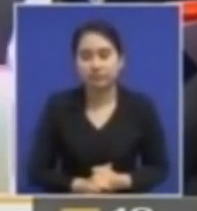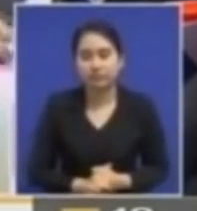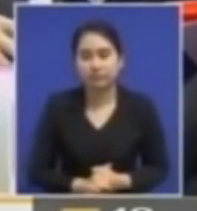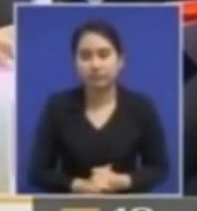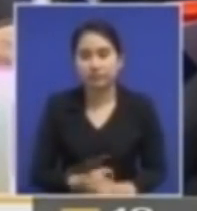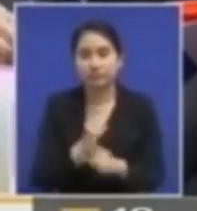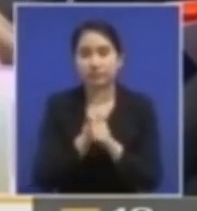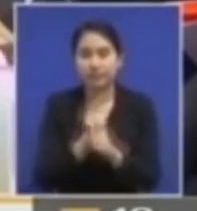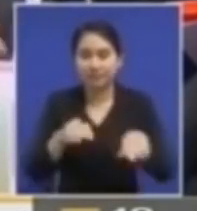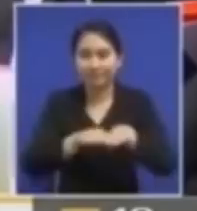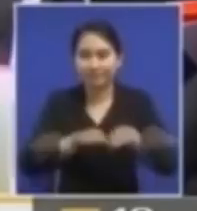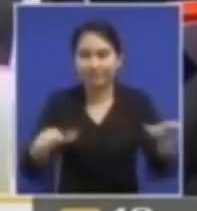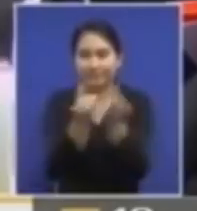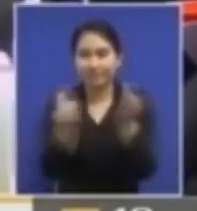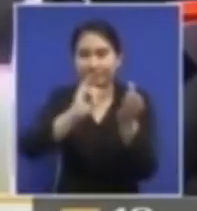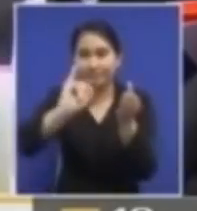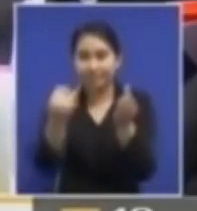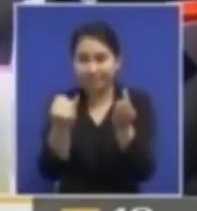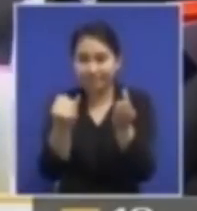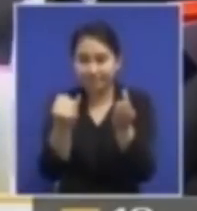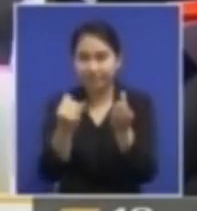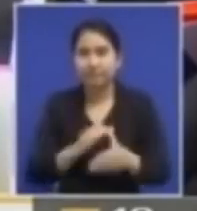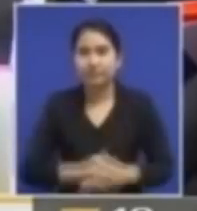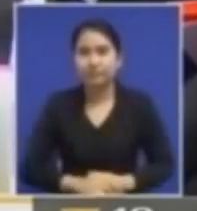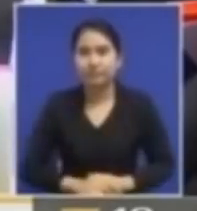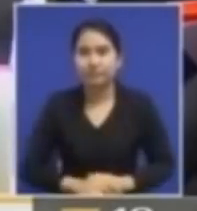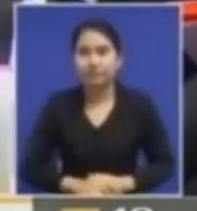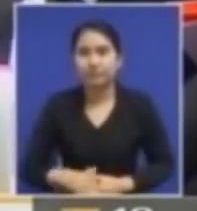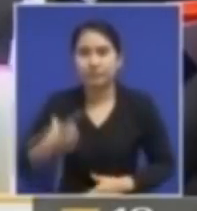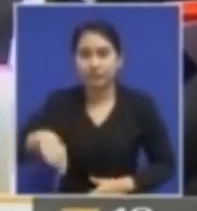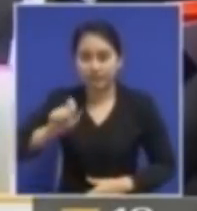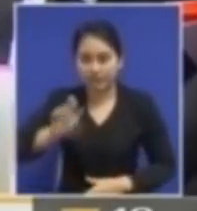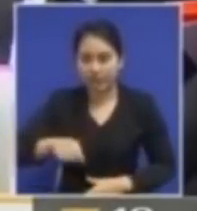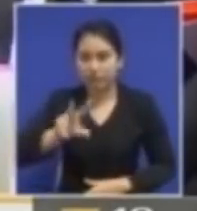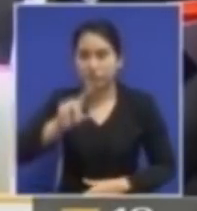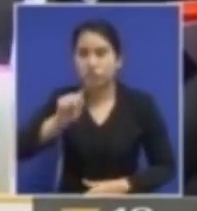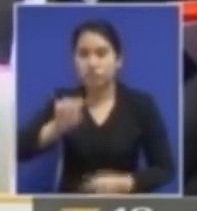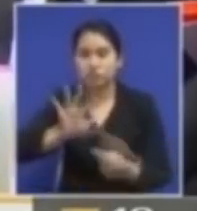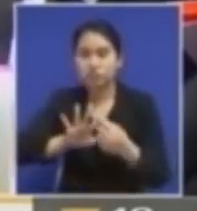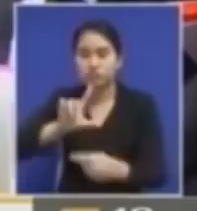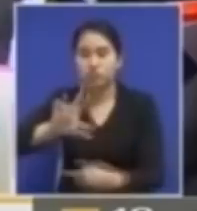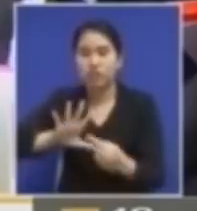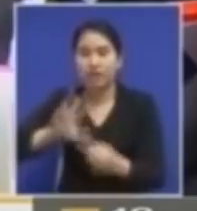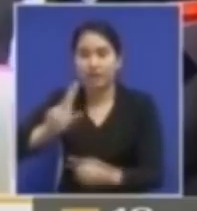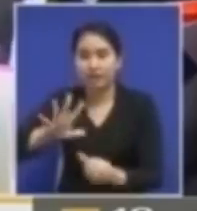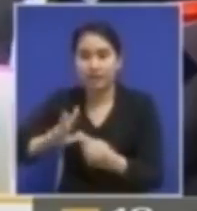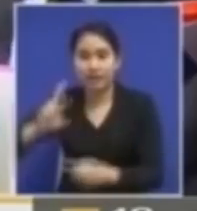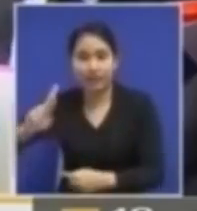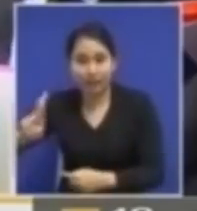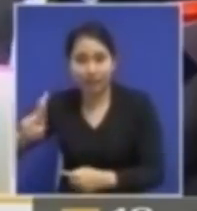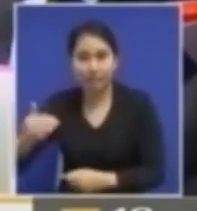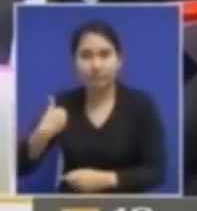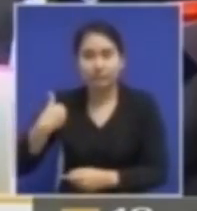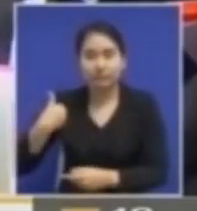จริยธรรมนะครับที่ตุลาการศาลรัฐธรรมนูญออกให้กับองค์กรอิสระแล้วก็สมาชิกวุฒิสภาสมาชิกสภาผู้แทน